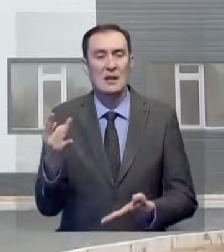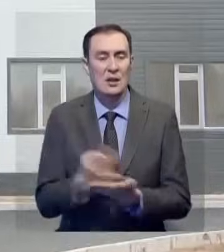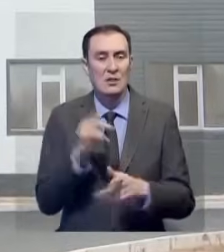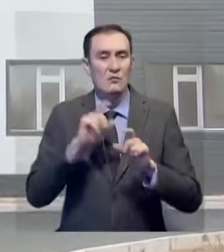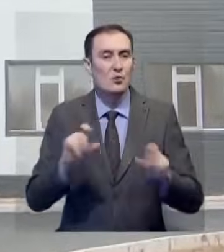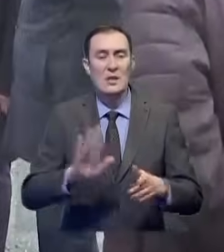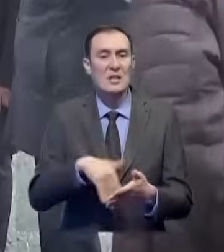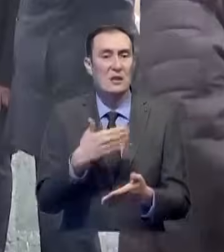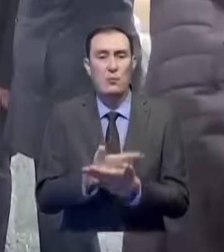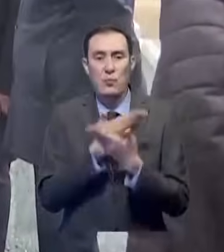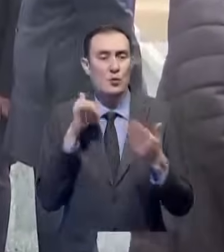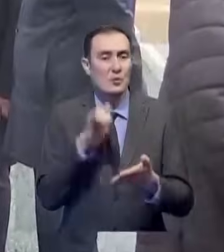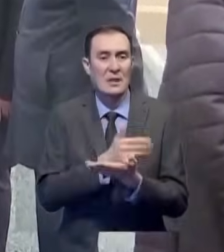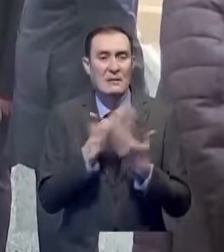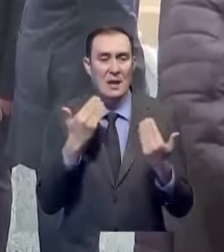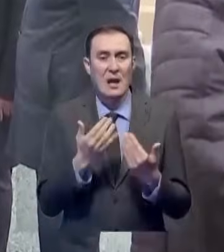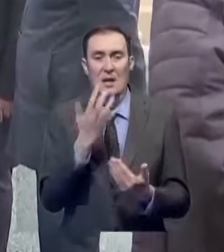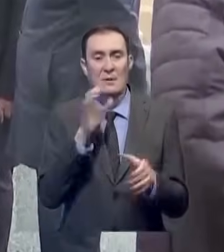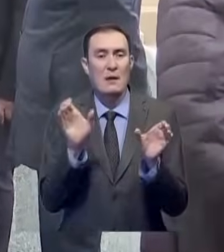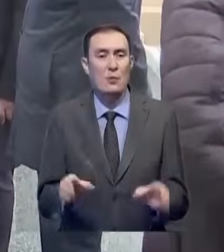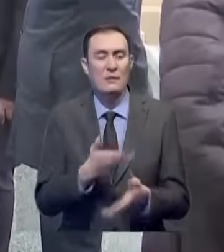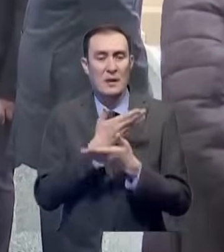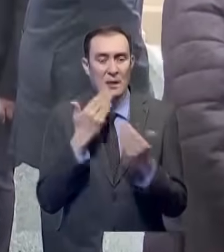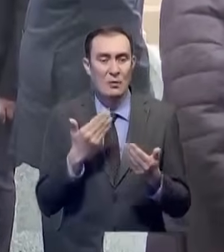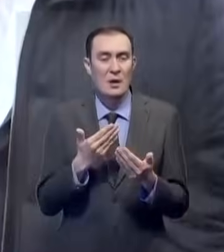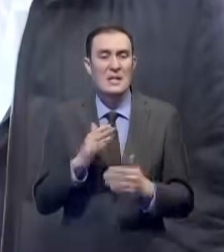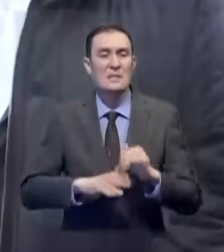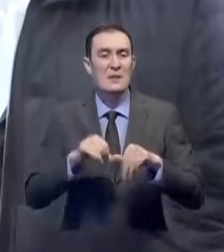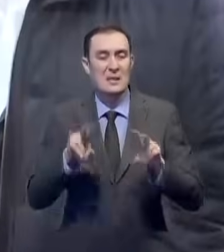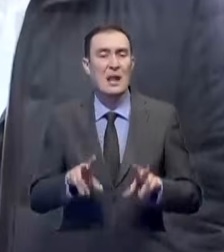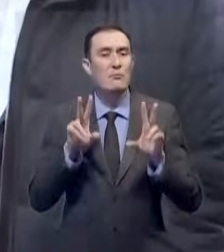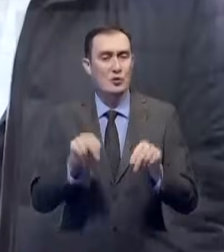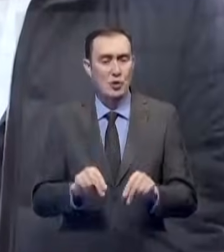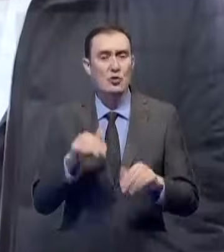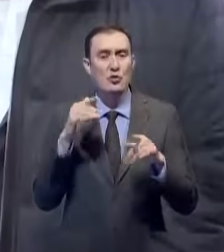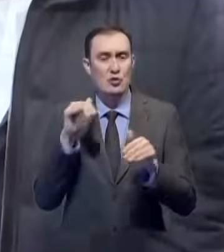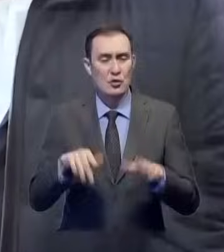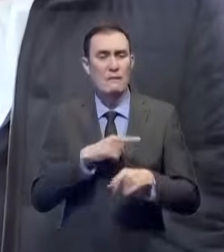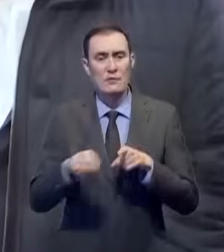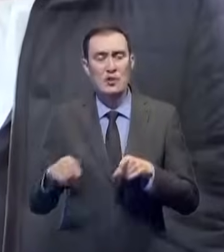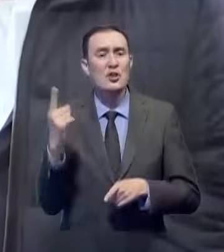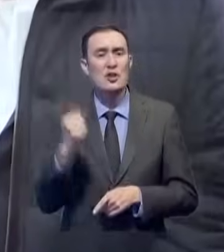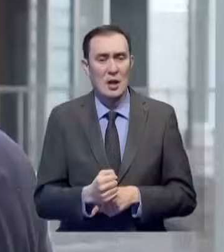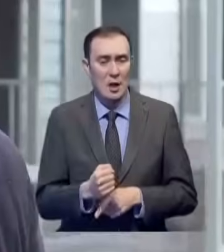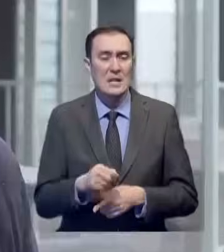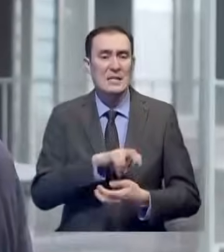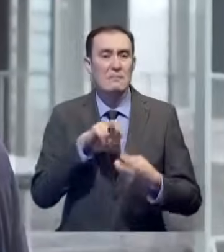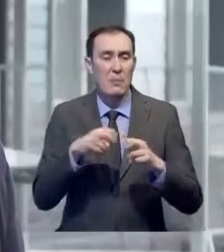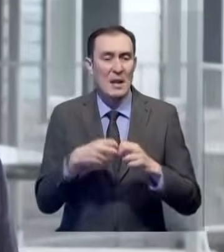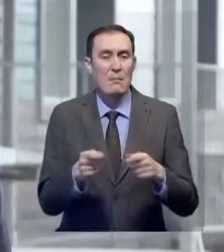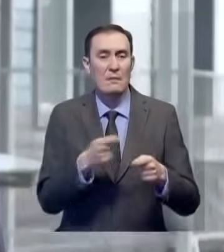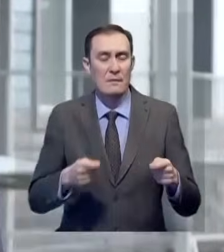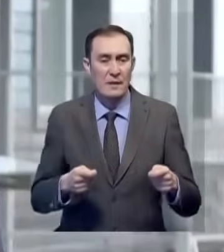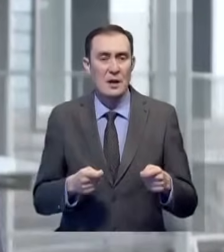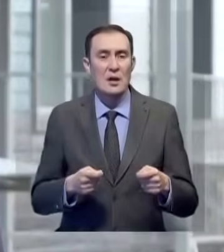школе до сих пор не установили отопительное оборудование. Ответственные специалисты пообещали решить вопрос в течение недели. недели. С проблемой